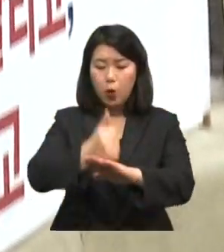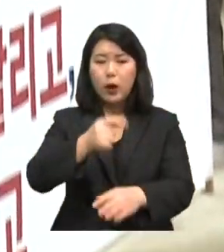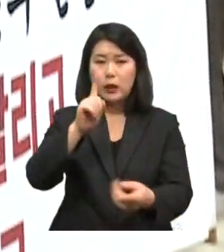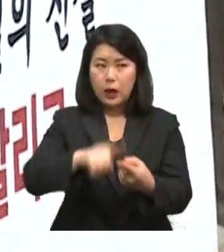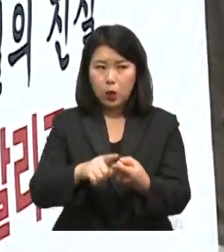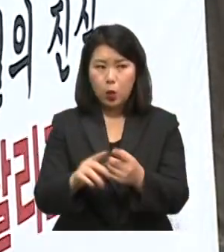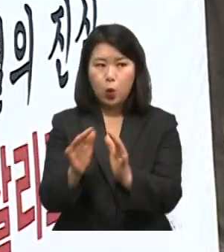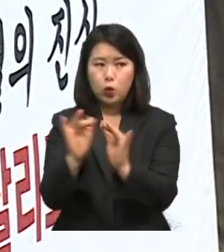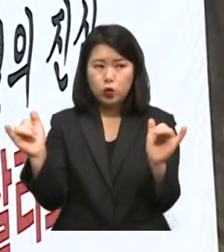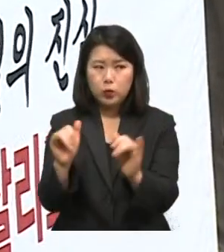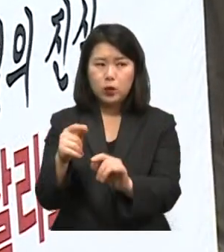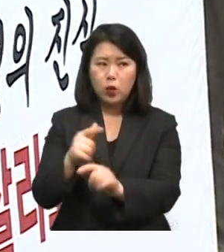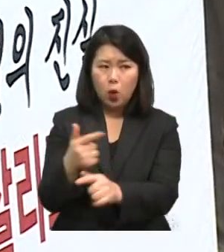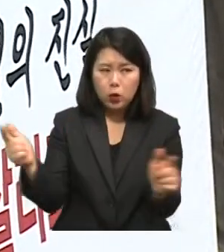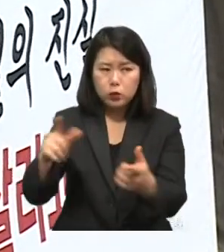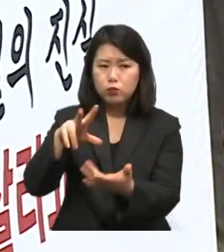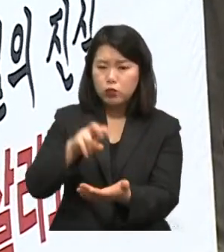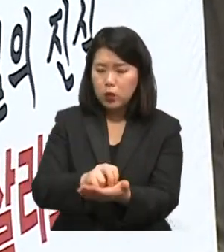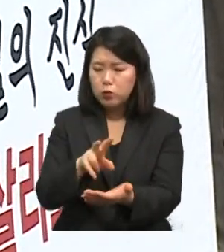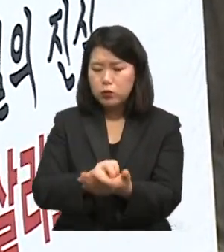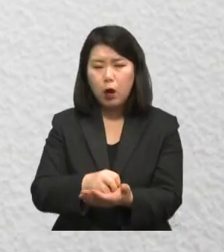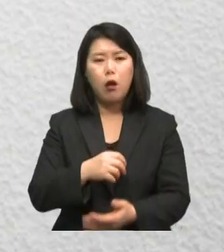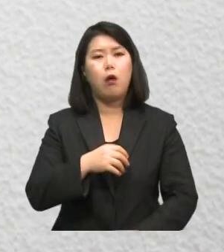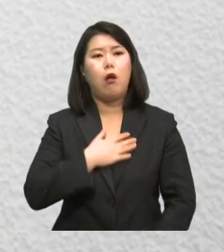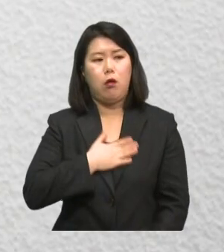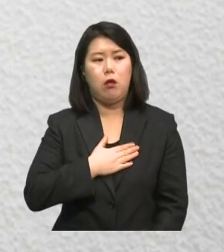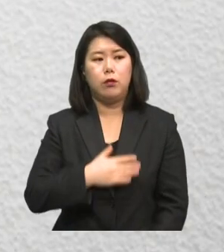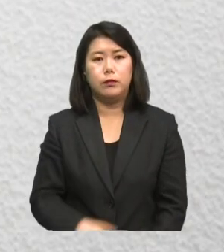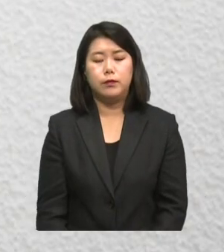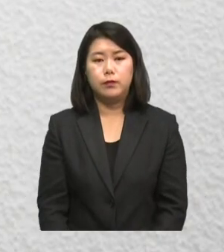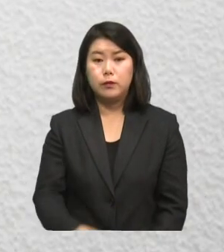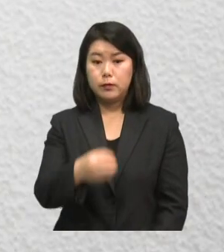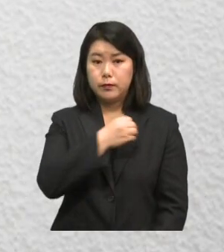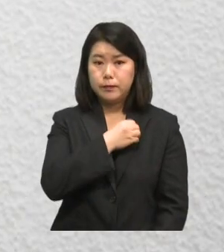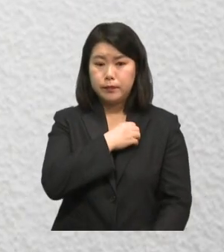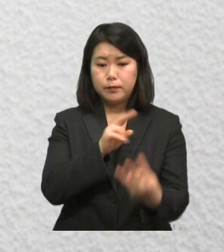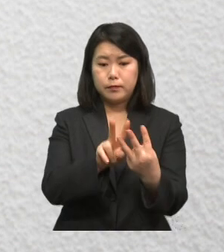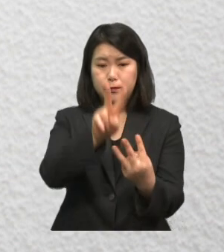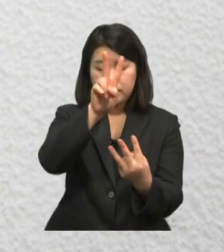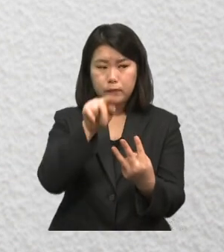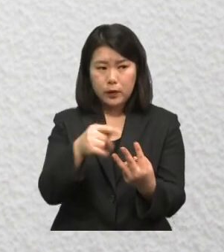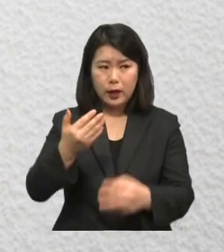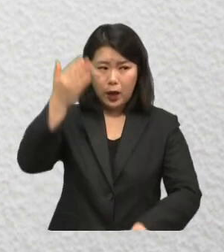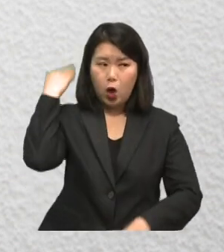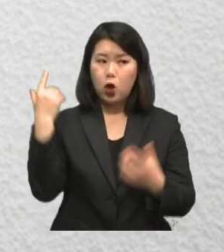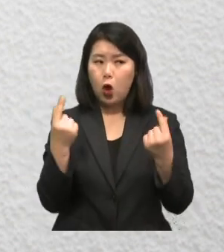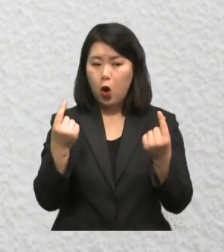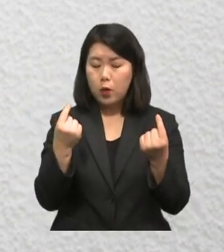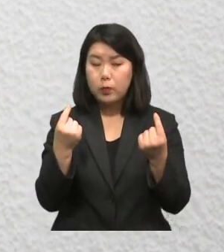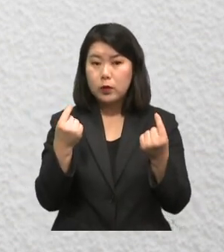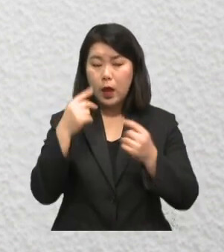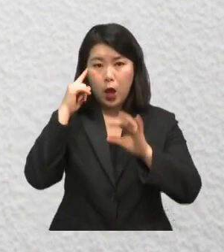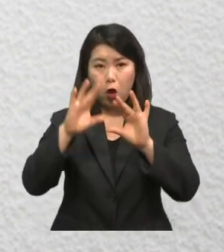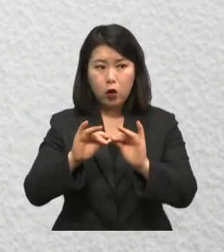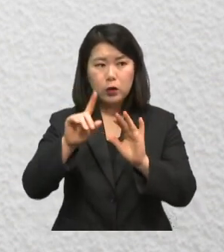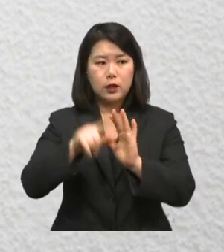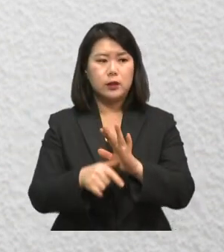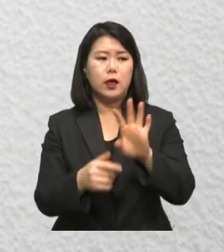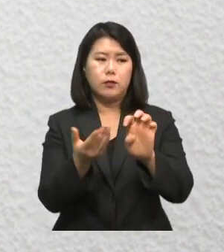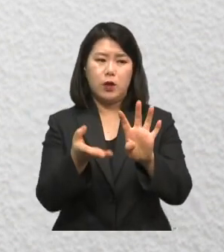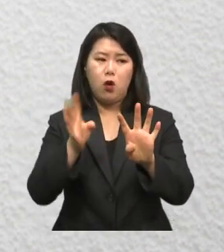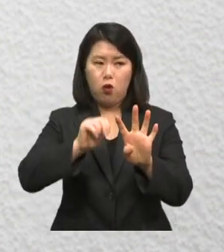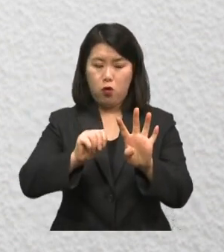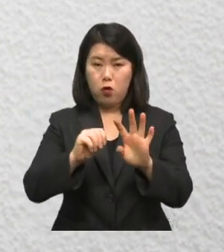주민이 입게 될 파장을 지적했습니다. 중구의원 3분의 2 이상이 전과 같이 찬성하면 44억 원, 전체로